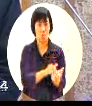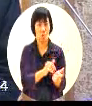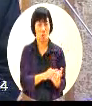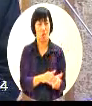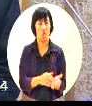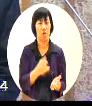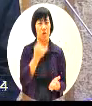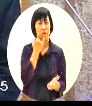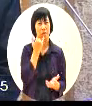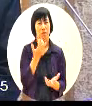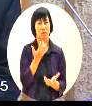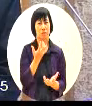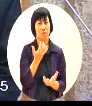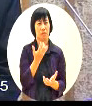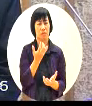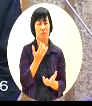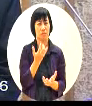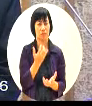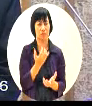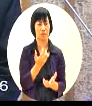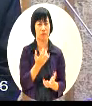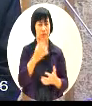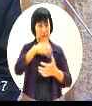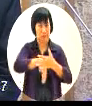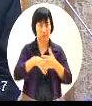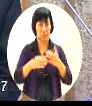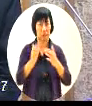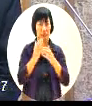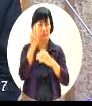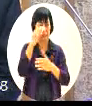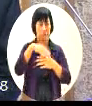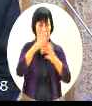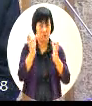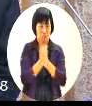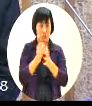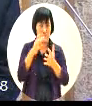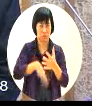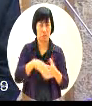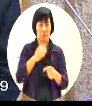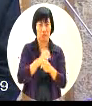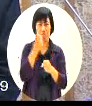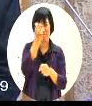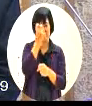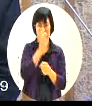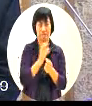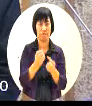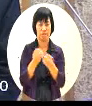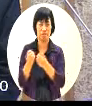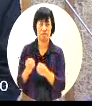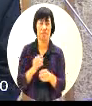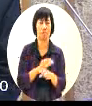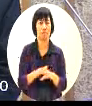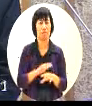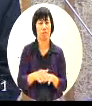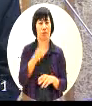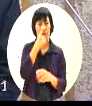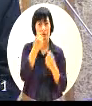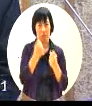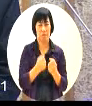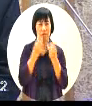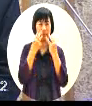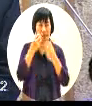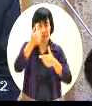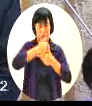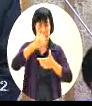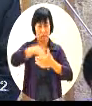去迄个咱的内政部都会继续审，啊，我这边都是各部门已经做了一个勘察、哦，所以这个咱会加速